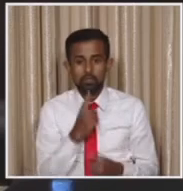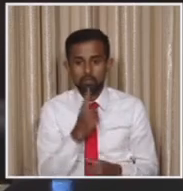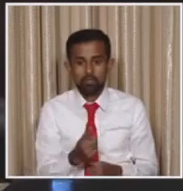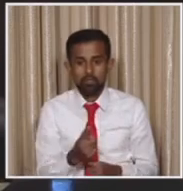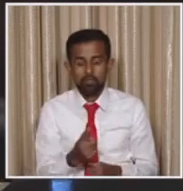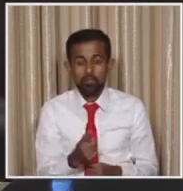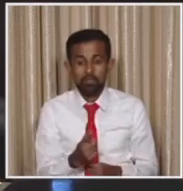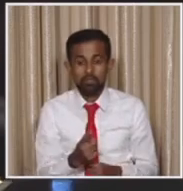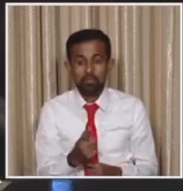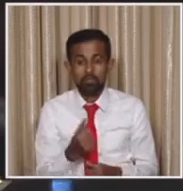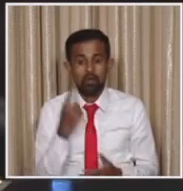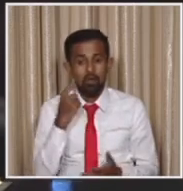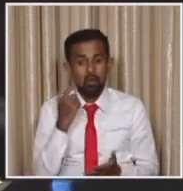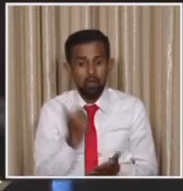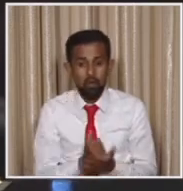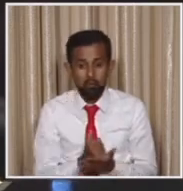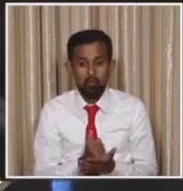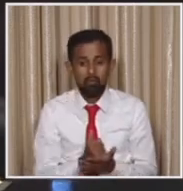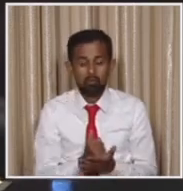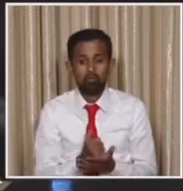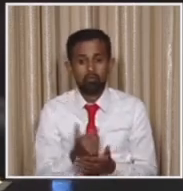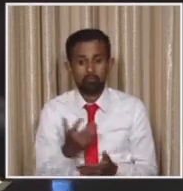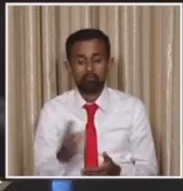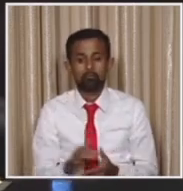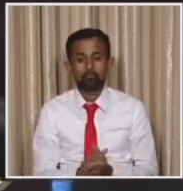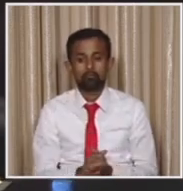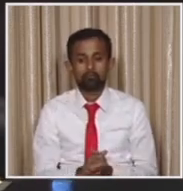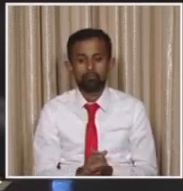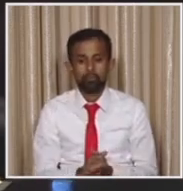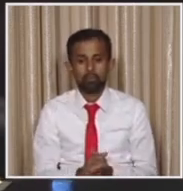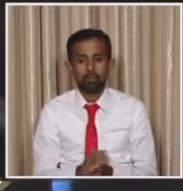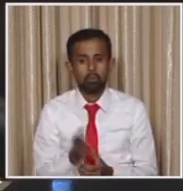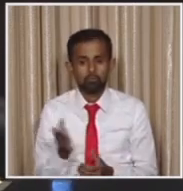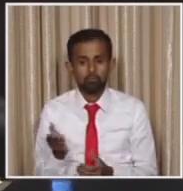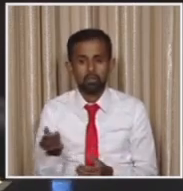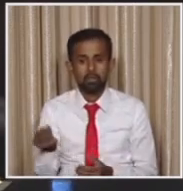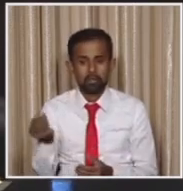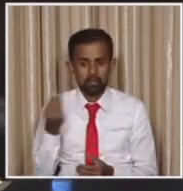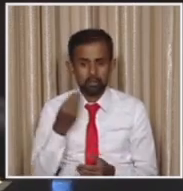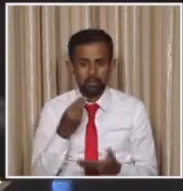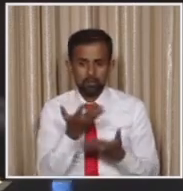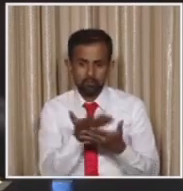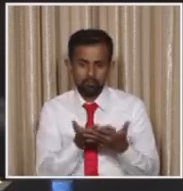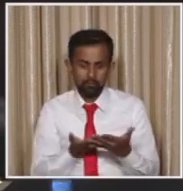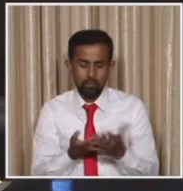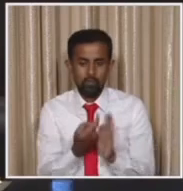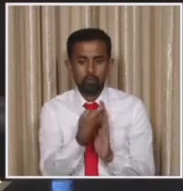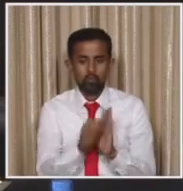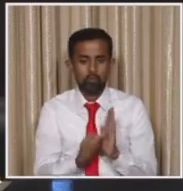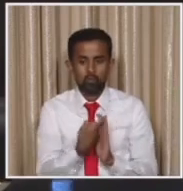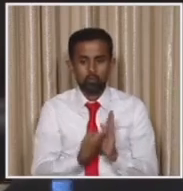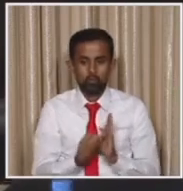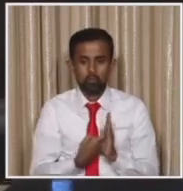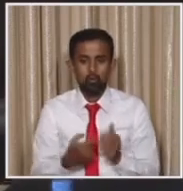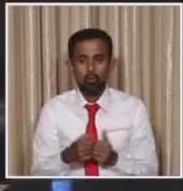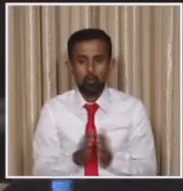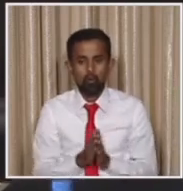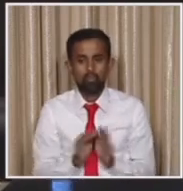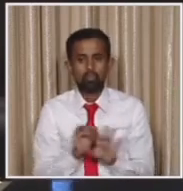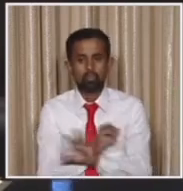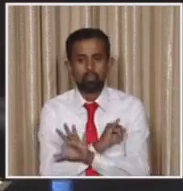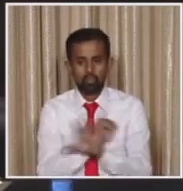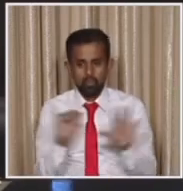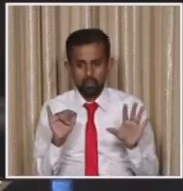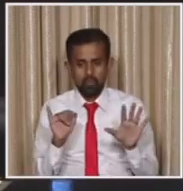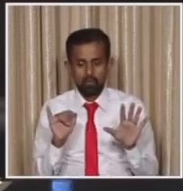තිත්ත බෙහෙත් බොන්න සිද්ධ වෙලා තියෙනවා. එතකොට මොවුන් දීලා තියෙනවා නිර්දේශ 16ක්.